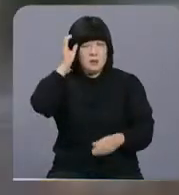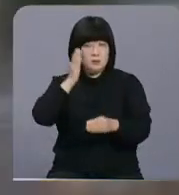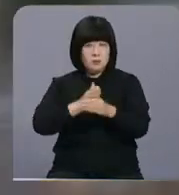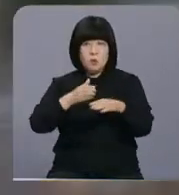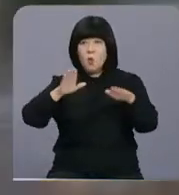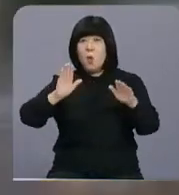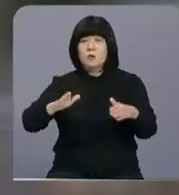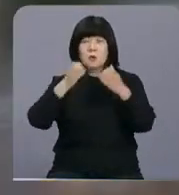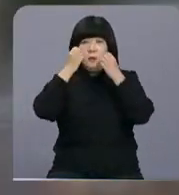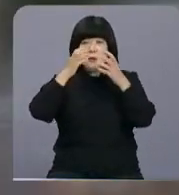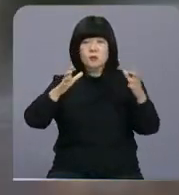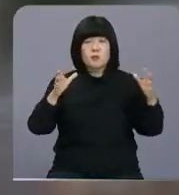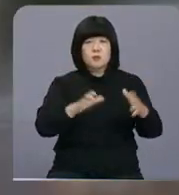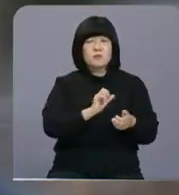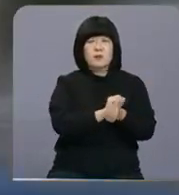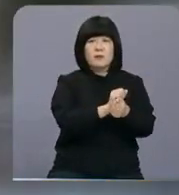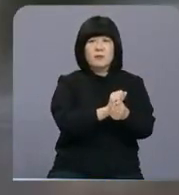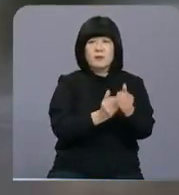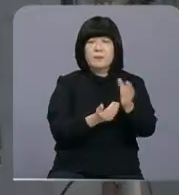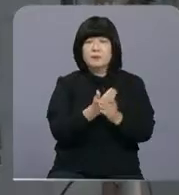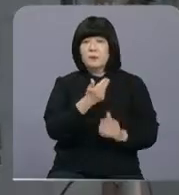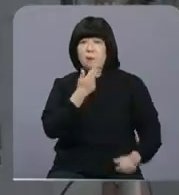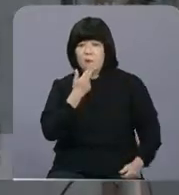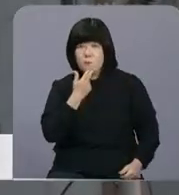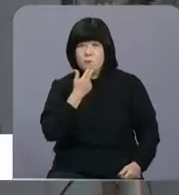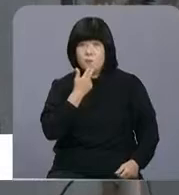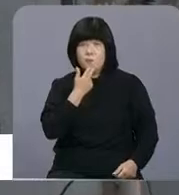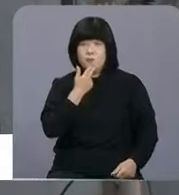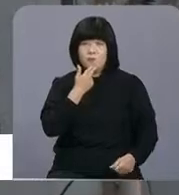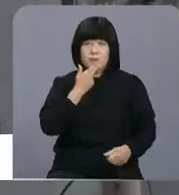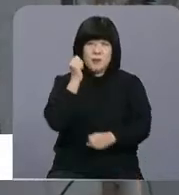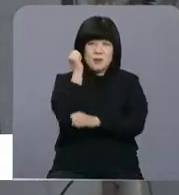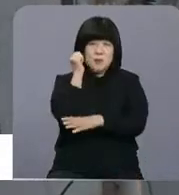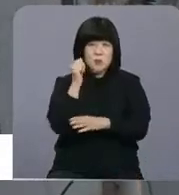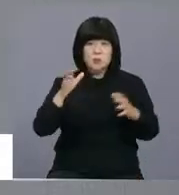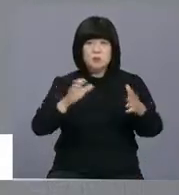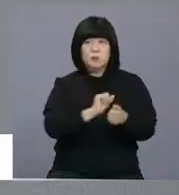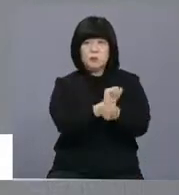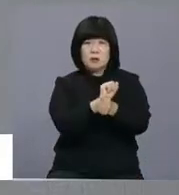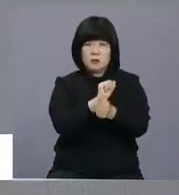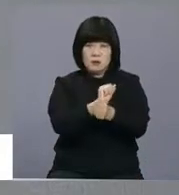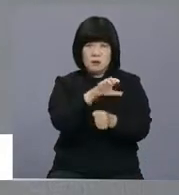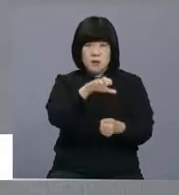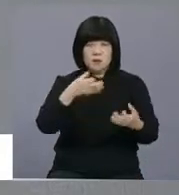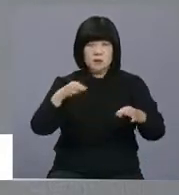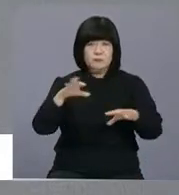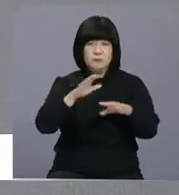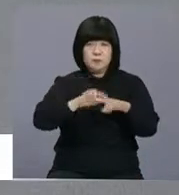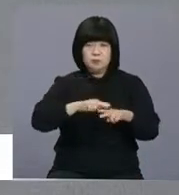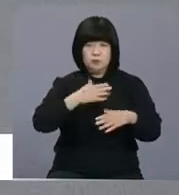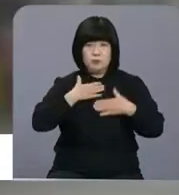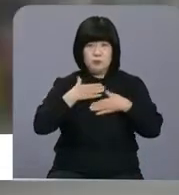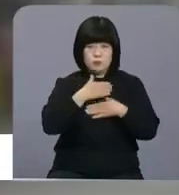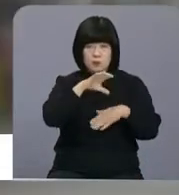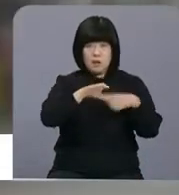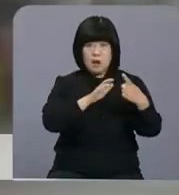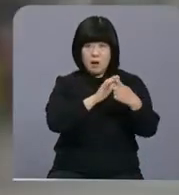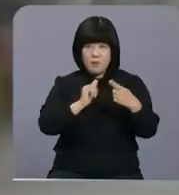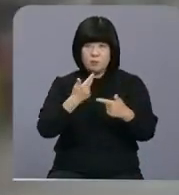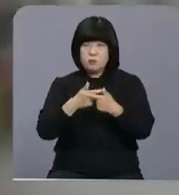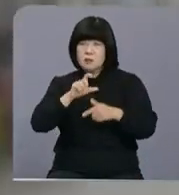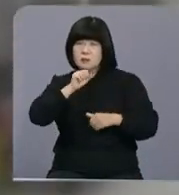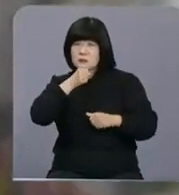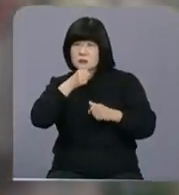오늘은 신규 집단 감염은 발생하지 않은 가운데 기존 집단 감염 장소 중 금정구 목욕탕에서 1명 부산진구